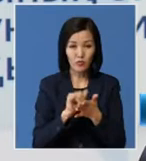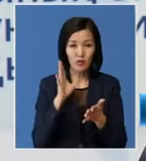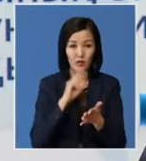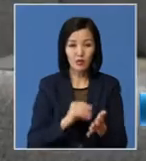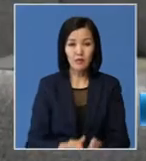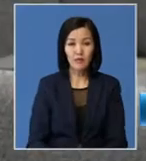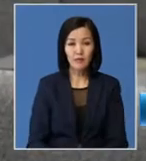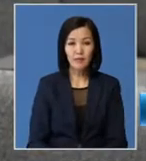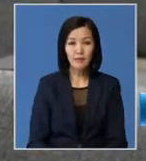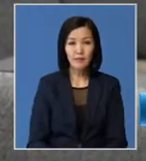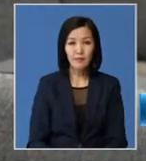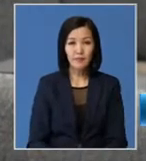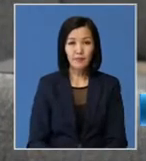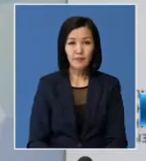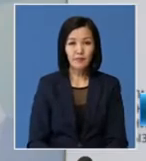орнатылмақ.